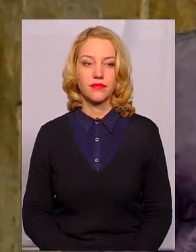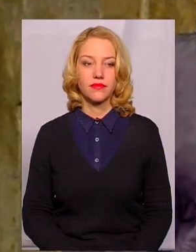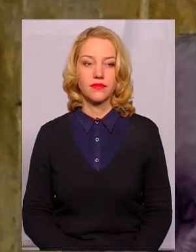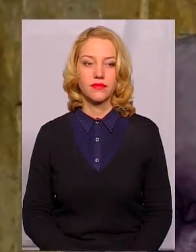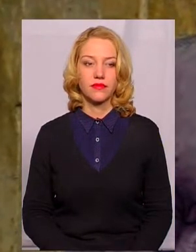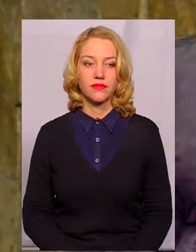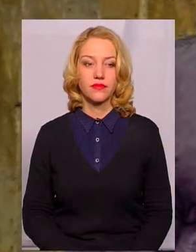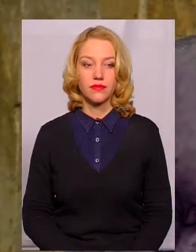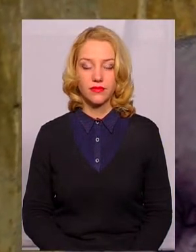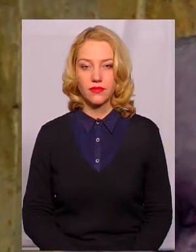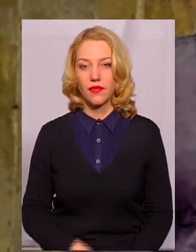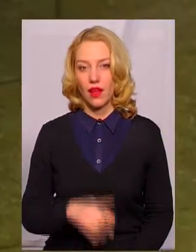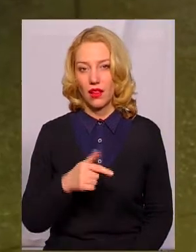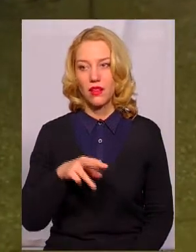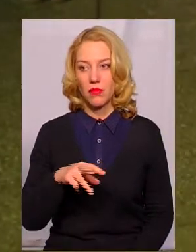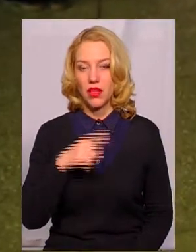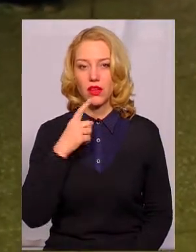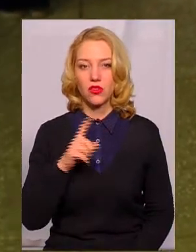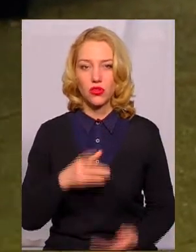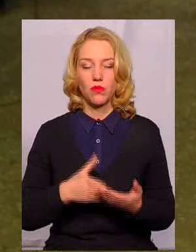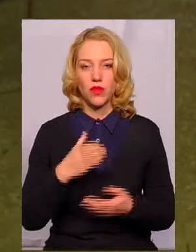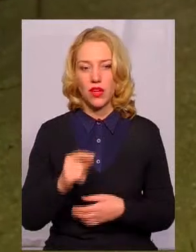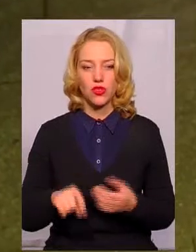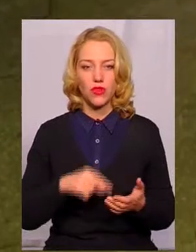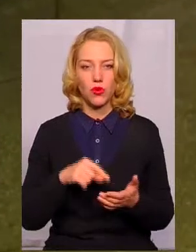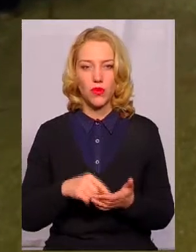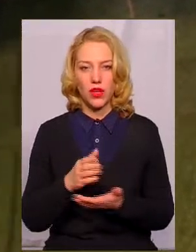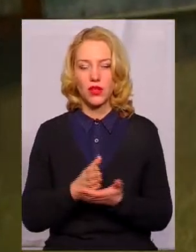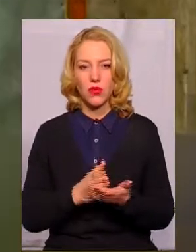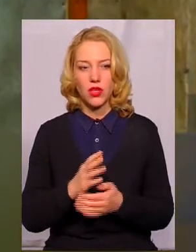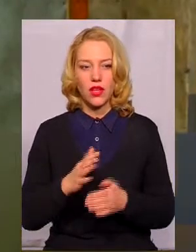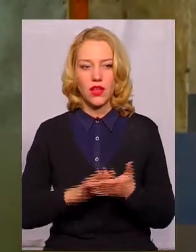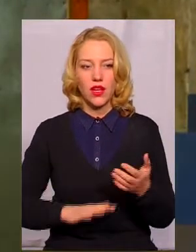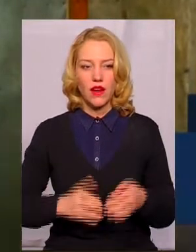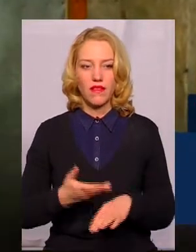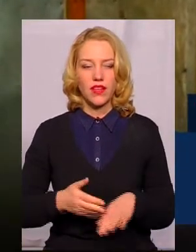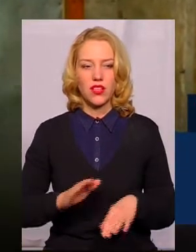Галина Мельник каже, що оплачувати комунальні послуги її родині дедалі важче.